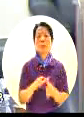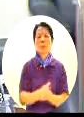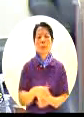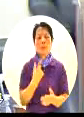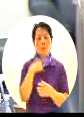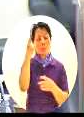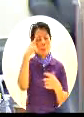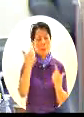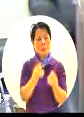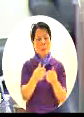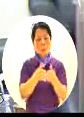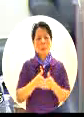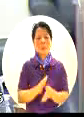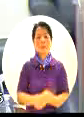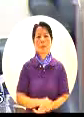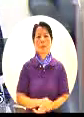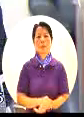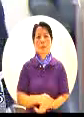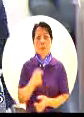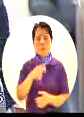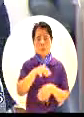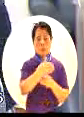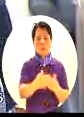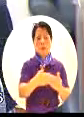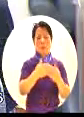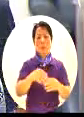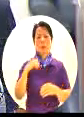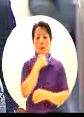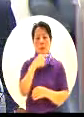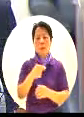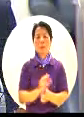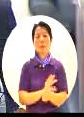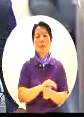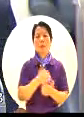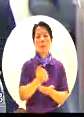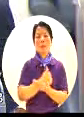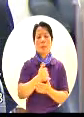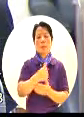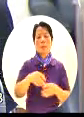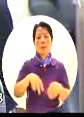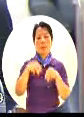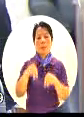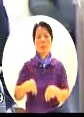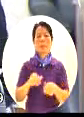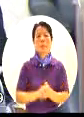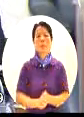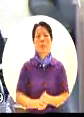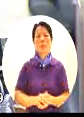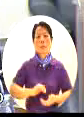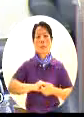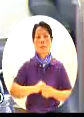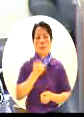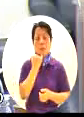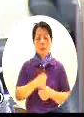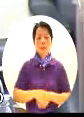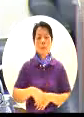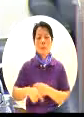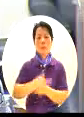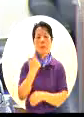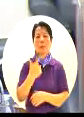啊，希望讲我们这个两岸的服贸协定。会当早几